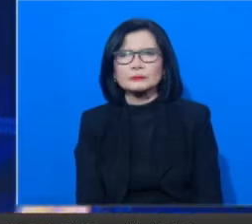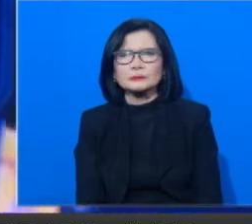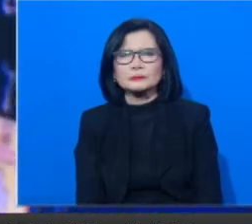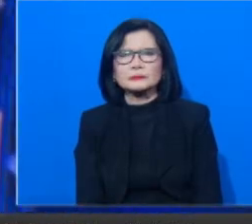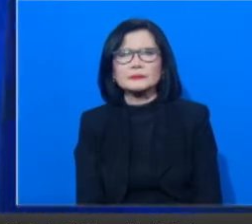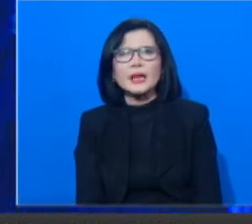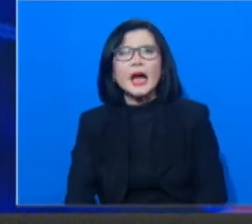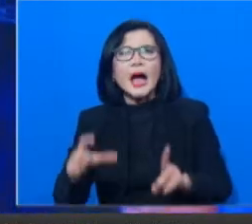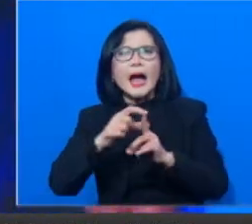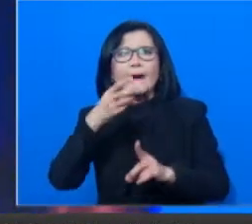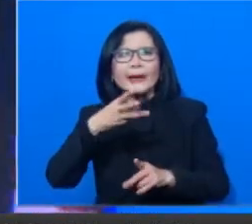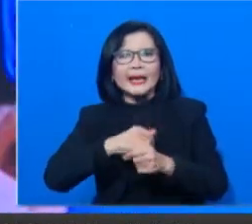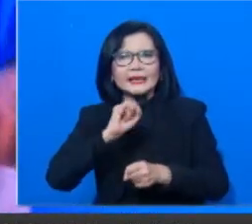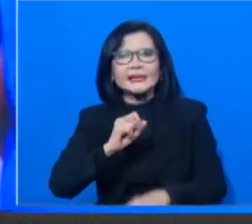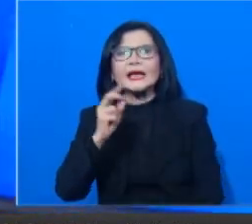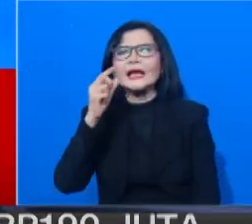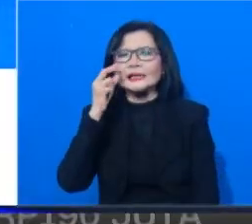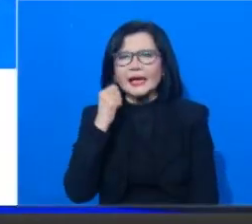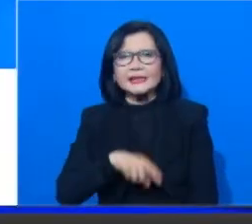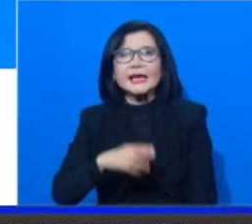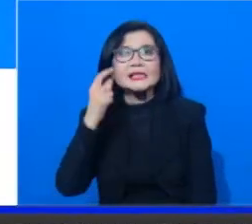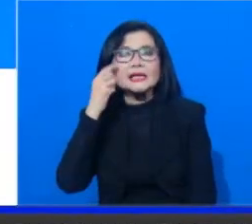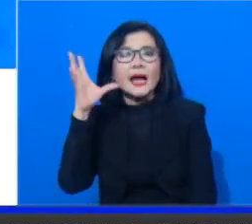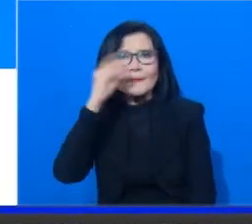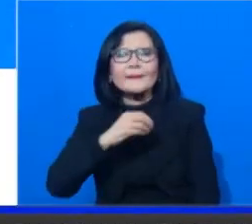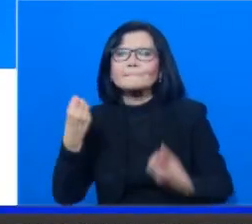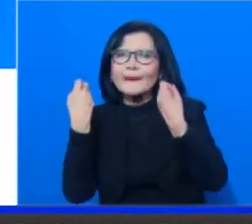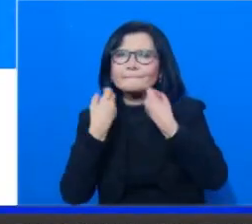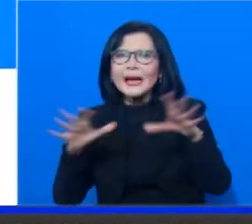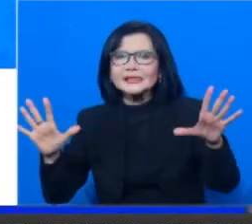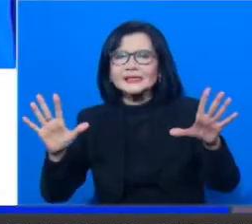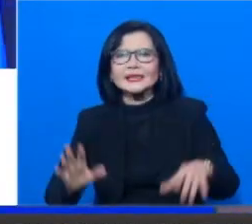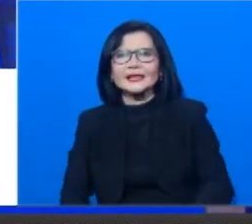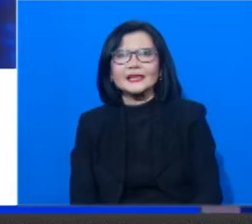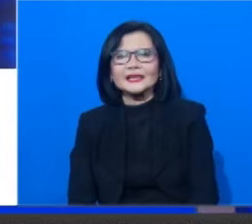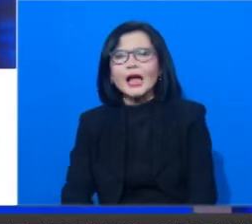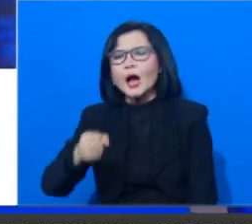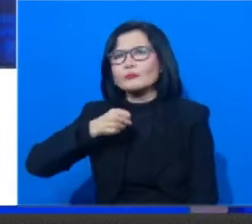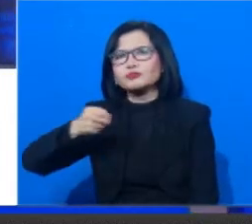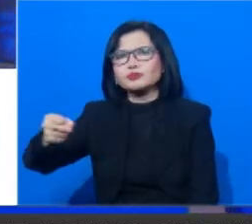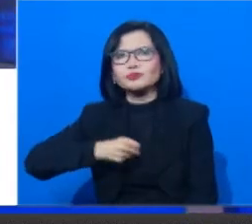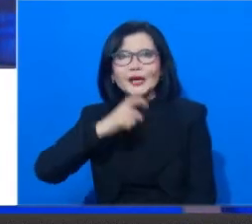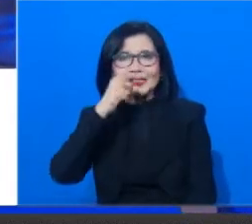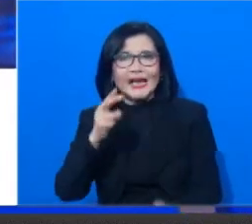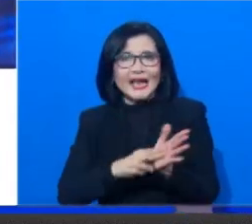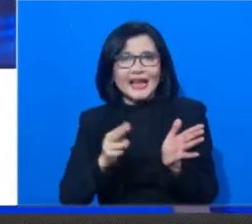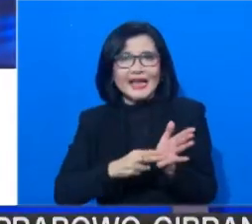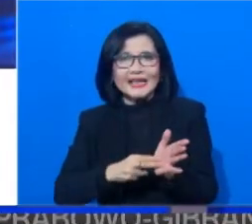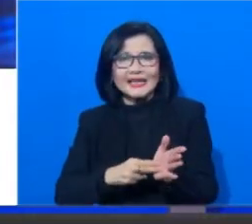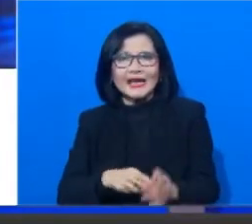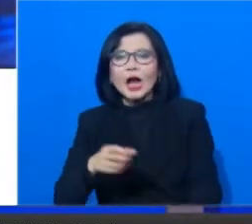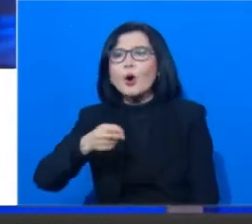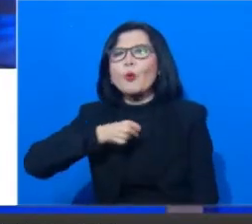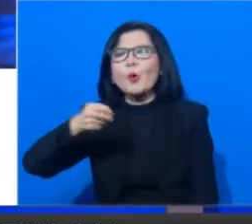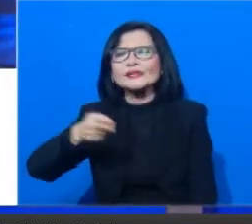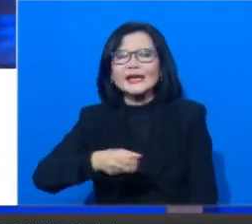PGI Setiawan pada selasa malam sudah dinyatakan bebas dari kasus pembunuhan Va dan Eki korespondensi nn Indonesia Kiki Hariadi melakukan